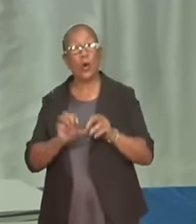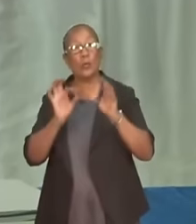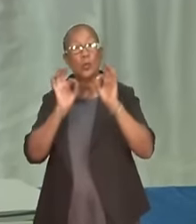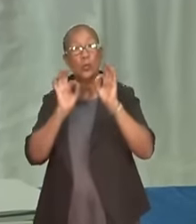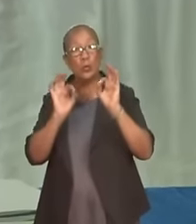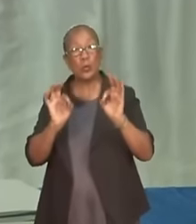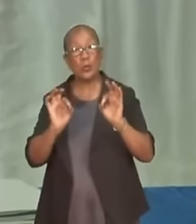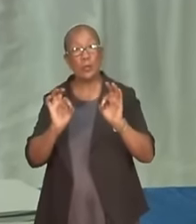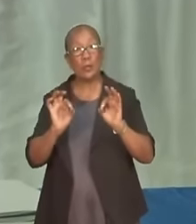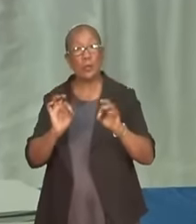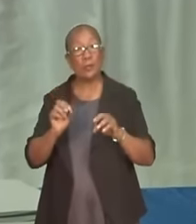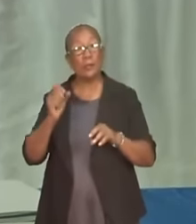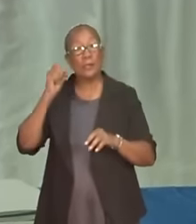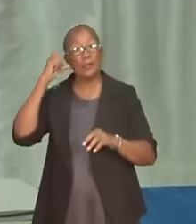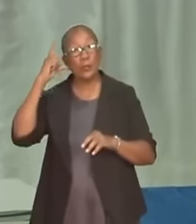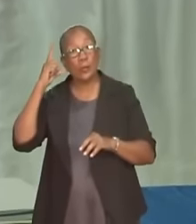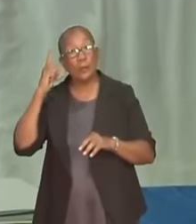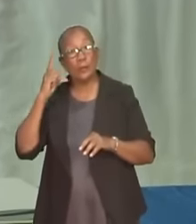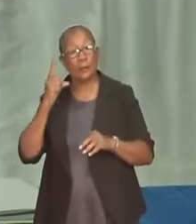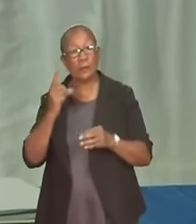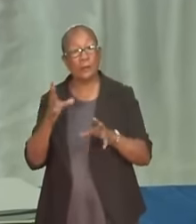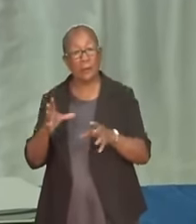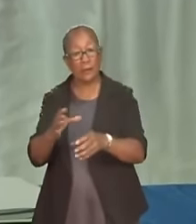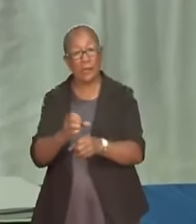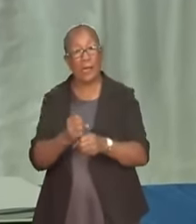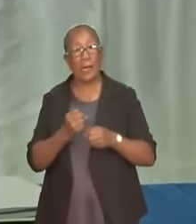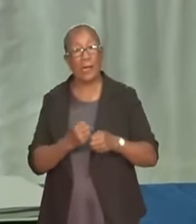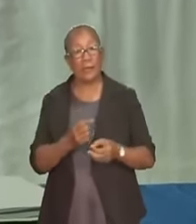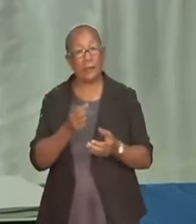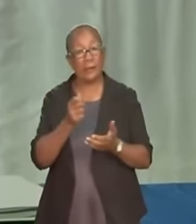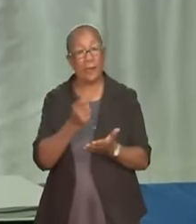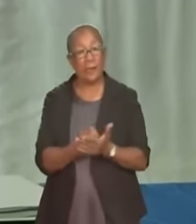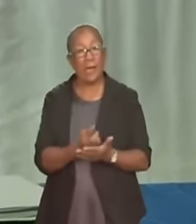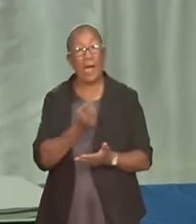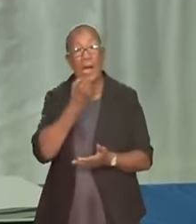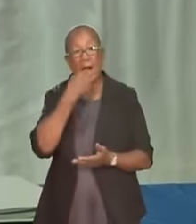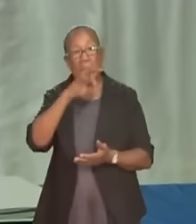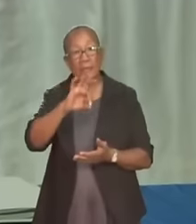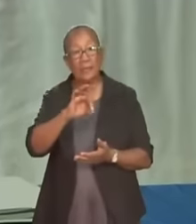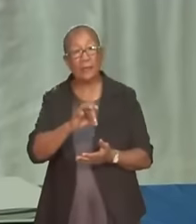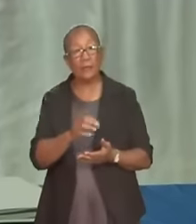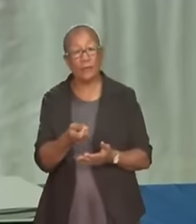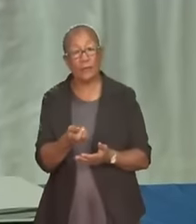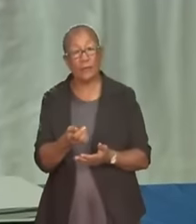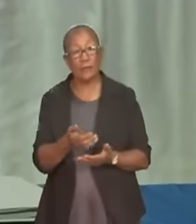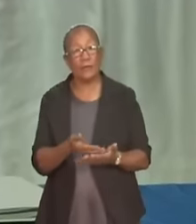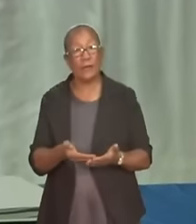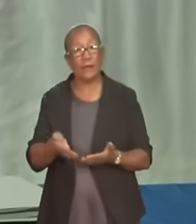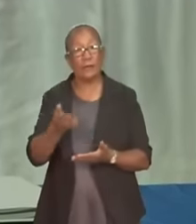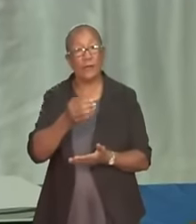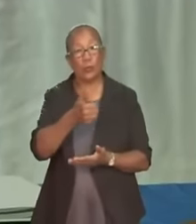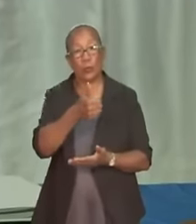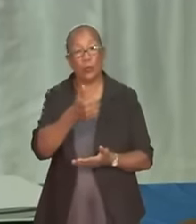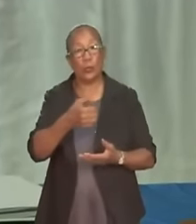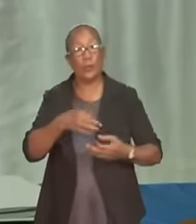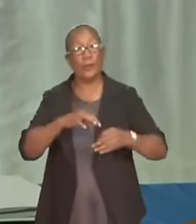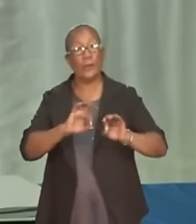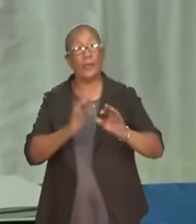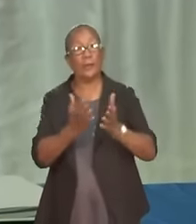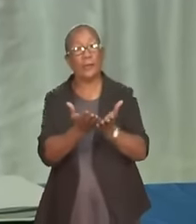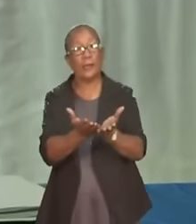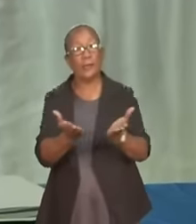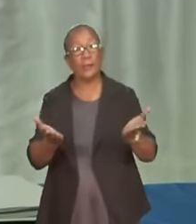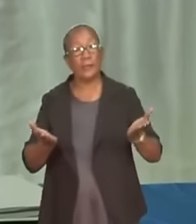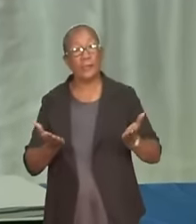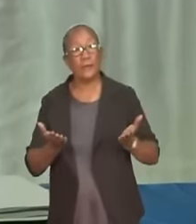functionarissen te onderwerpen aan de verplichte aangifte van hun vermogen. Dat we een goede bijdrage leveren